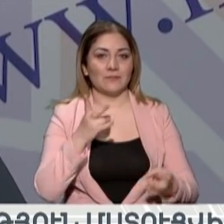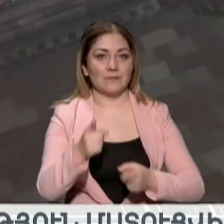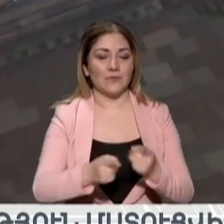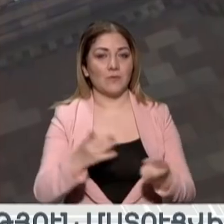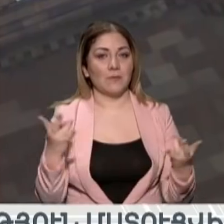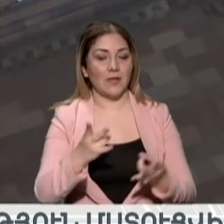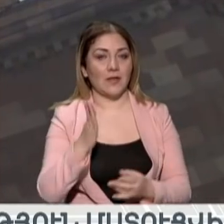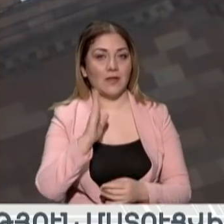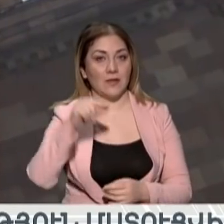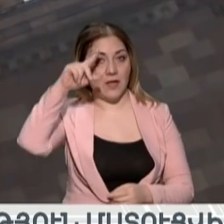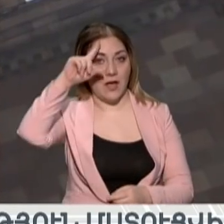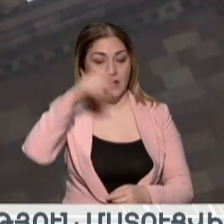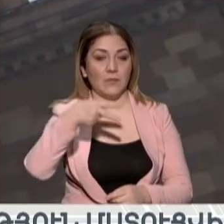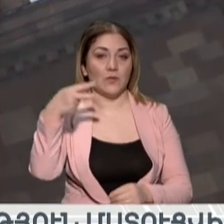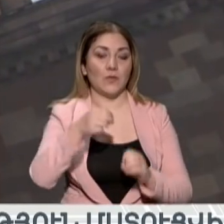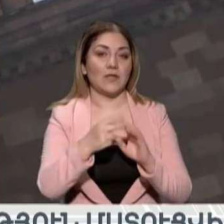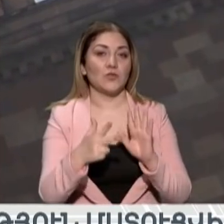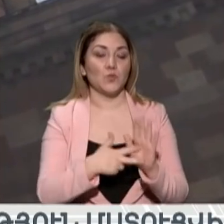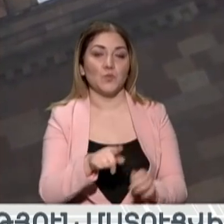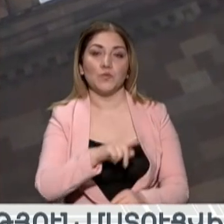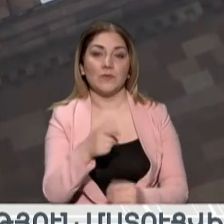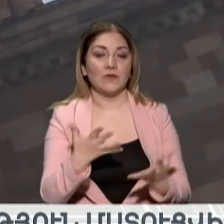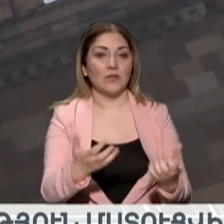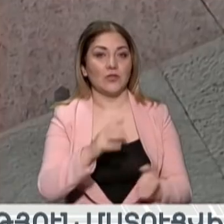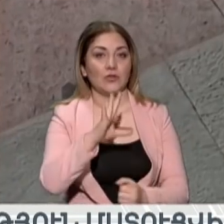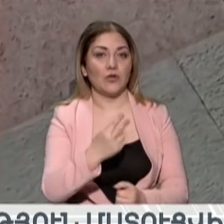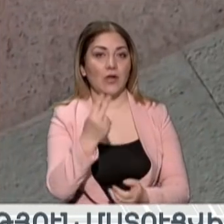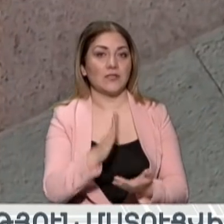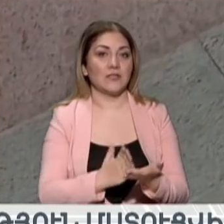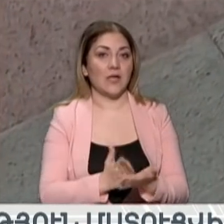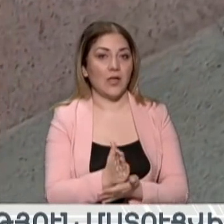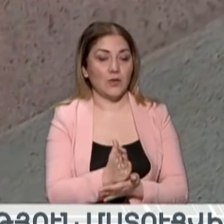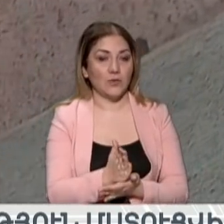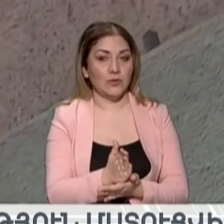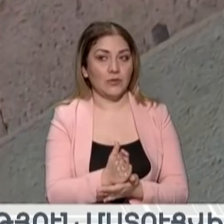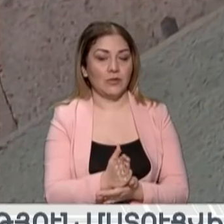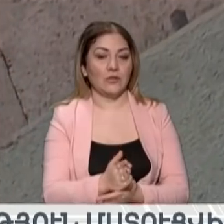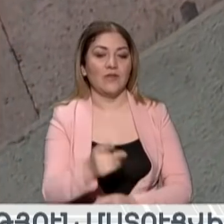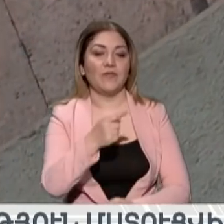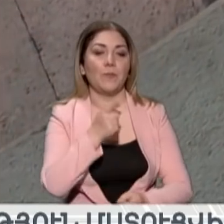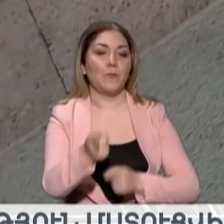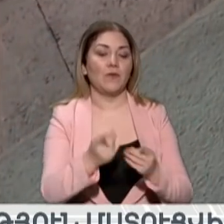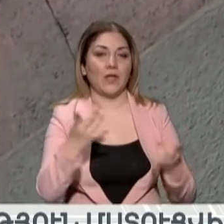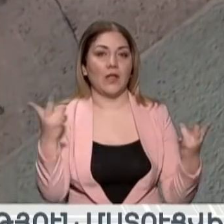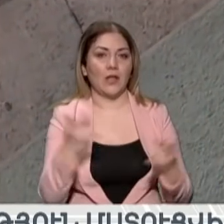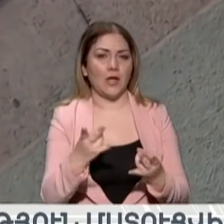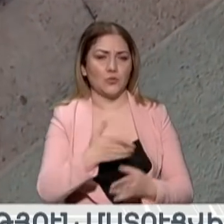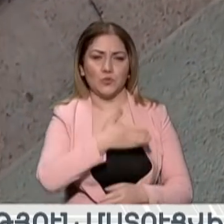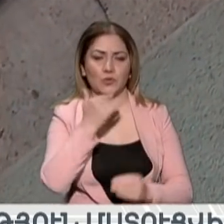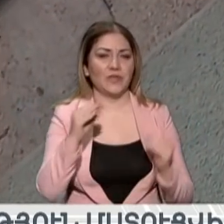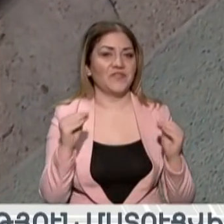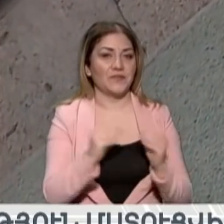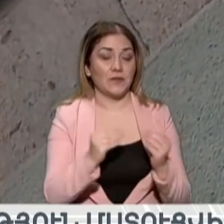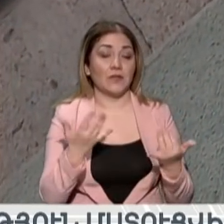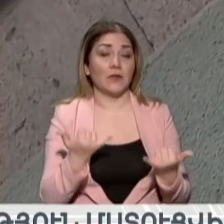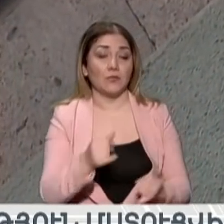է կրի։ Հայաստանում 2018 թվականին որդեգրած սոցիալական քաղաքականությունը ըստ վարչապետի վերանայման անհրաժեշտություն չունի։ Կառավարությունը